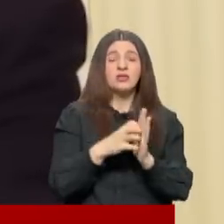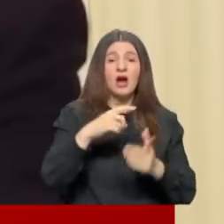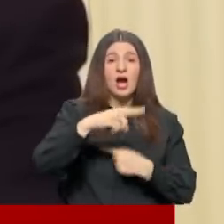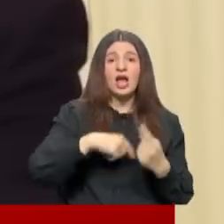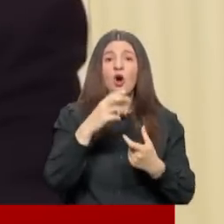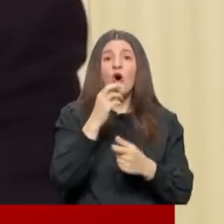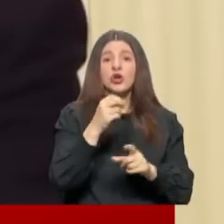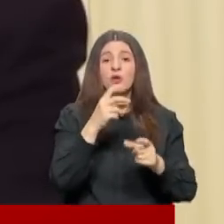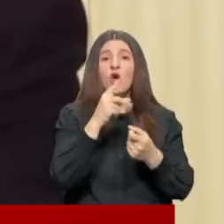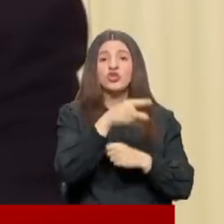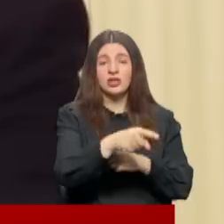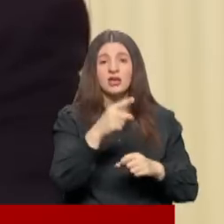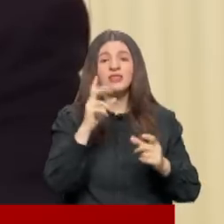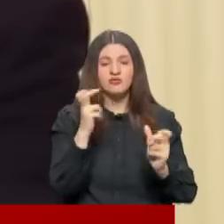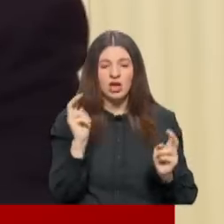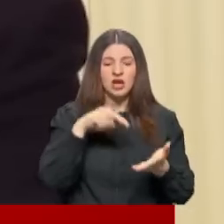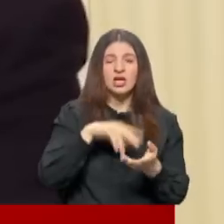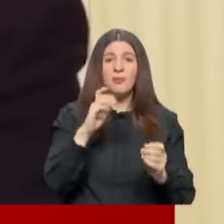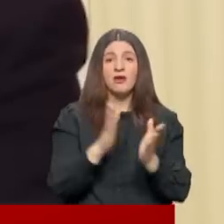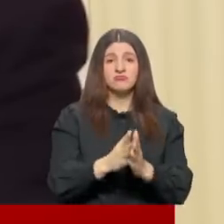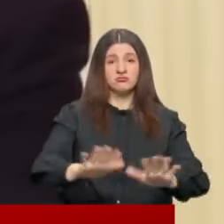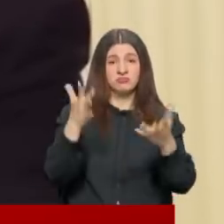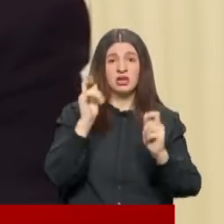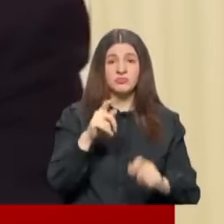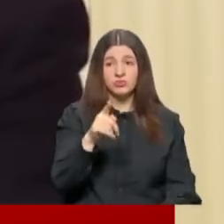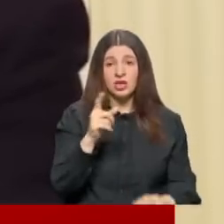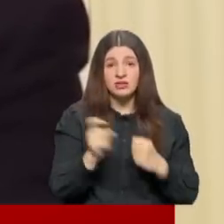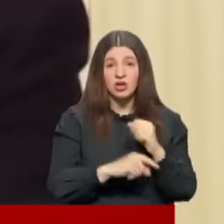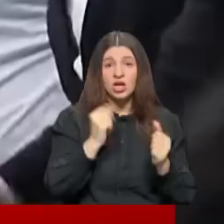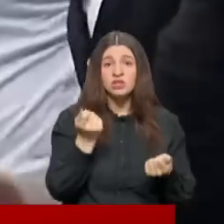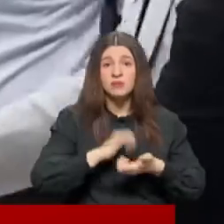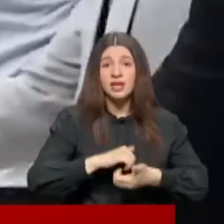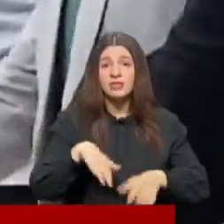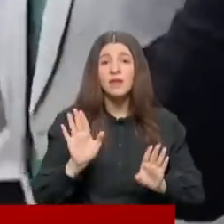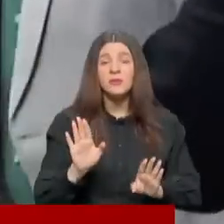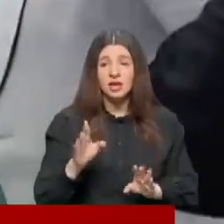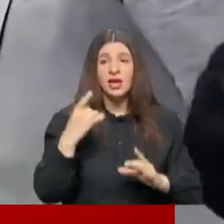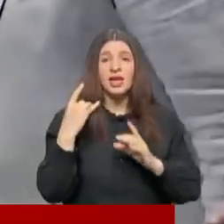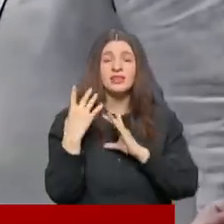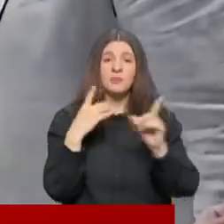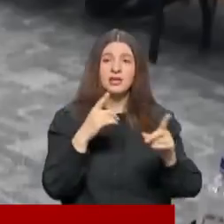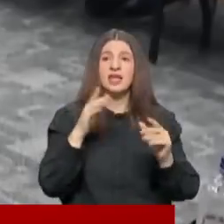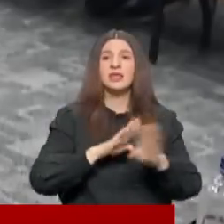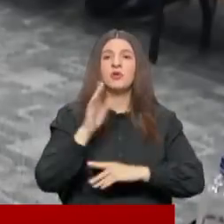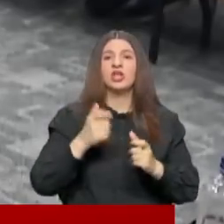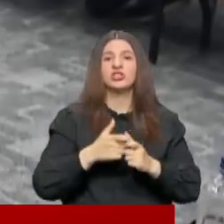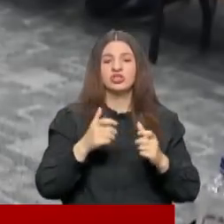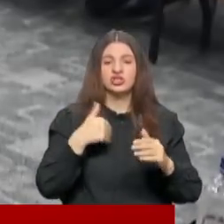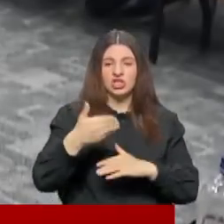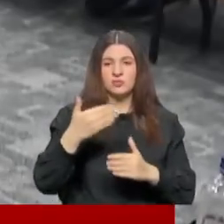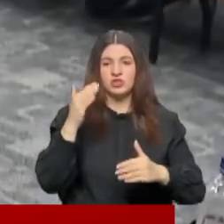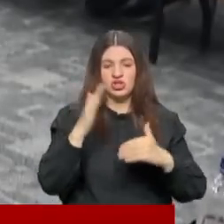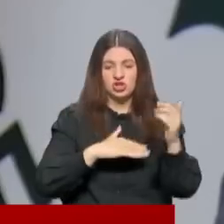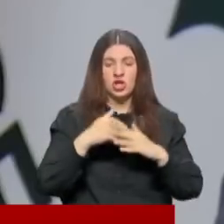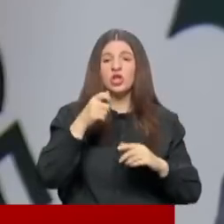Öcalan'ın televizyonlara çıkmasını neredeyse alkışladınız. Ha bunlar terörle işbirliği değil mi? Diyarbakır'daki demokratik geleceğimizin inşası Kürt